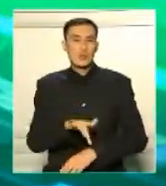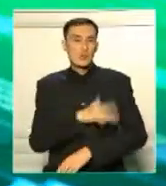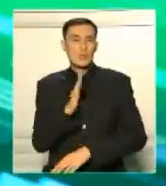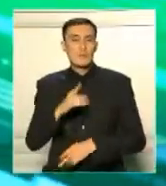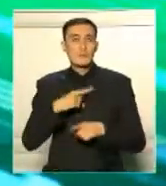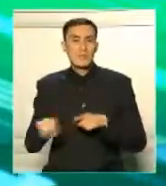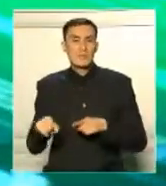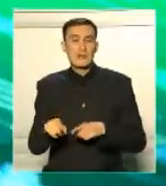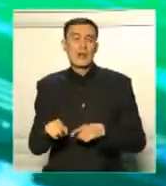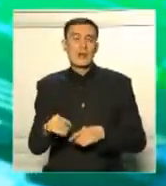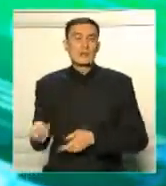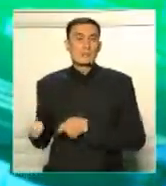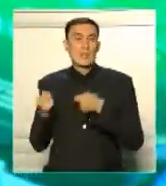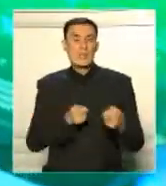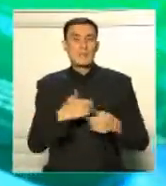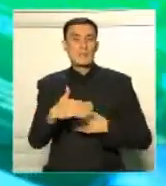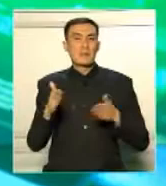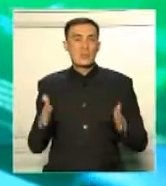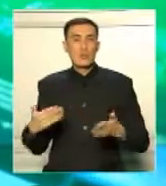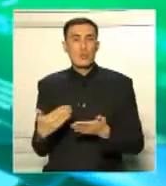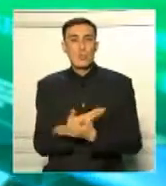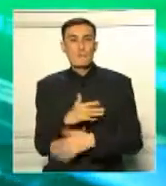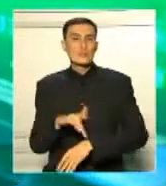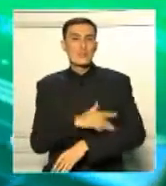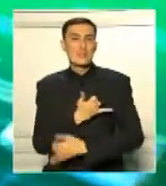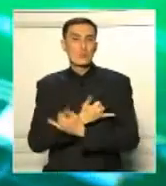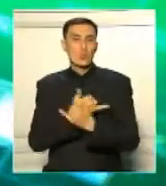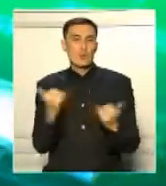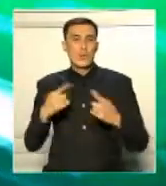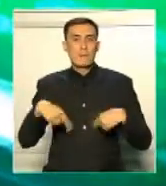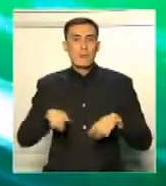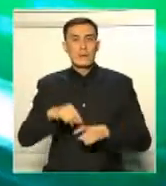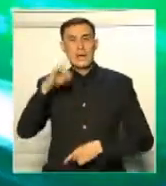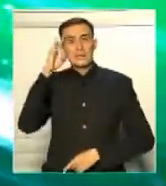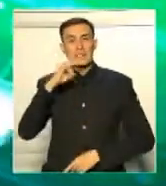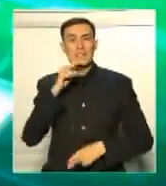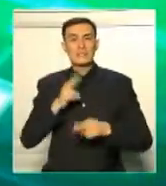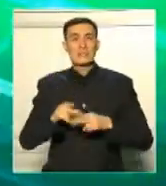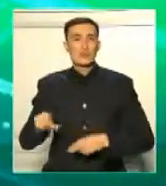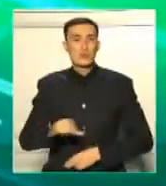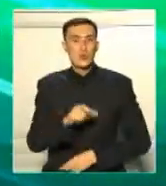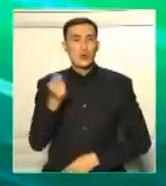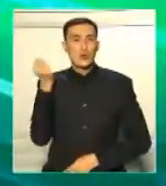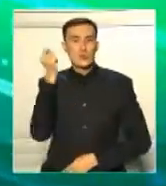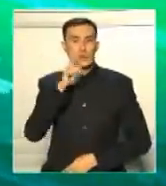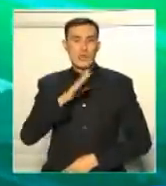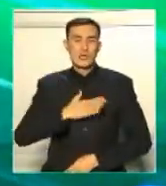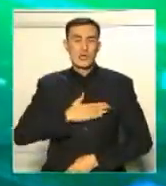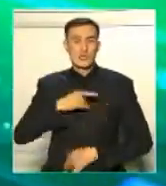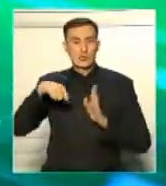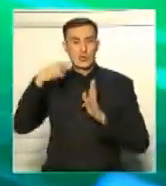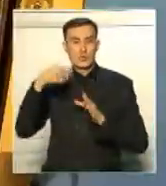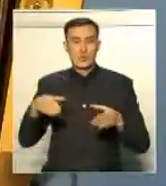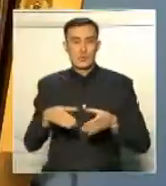быстро и недорого доставит посылку. О новых сервис-услугах компания «Казахстан Теміржолы» узнала Гульнара Хасан.